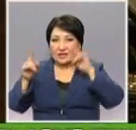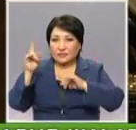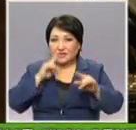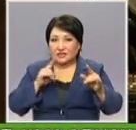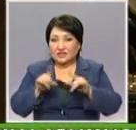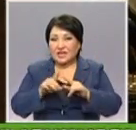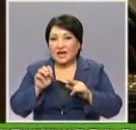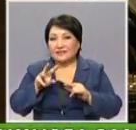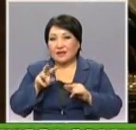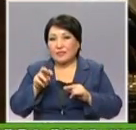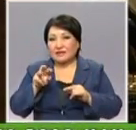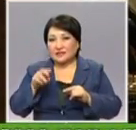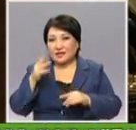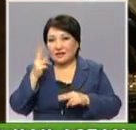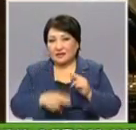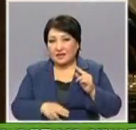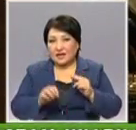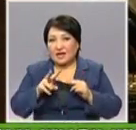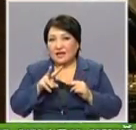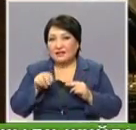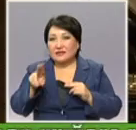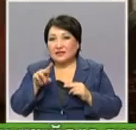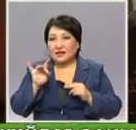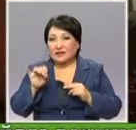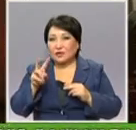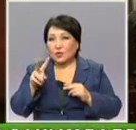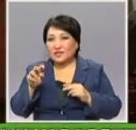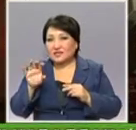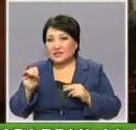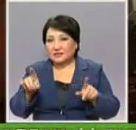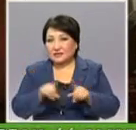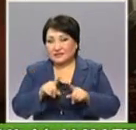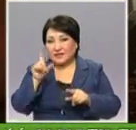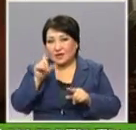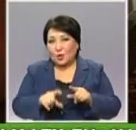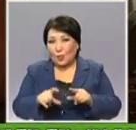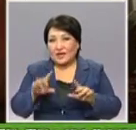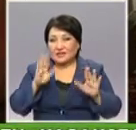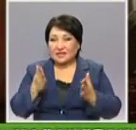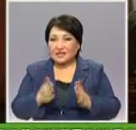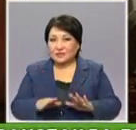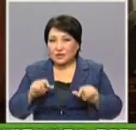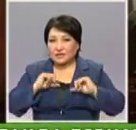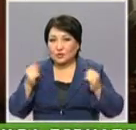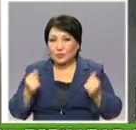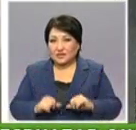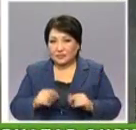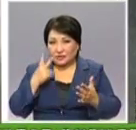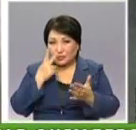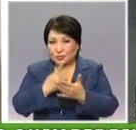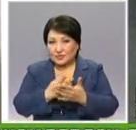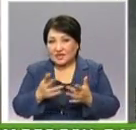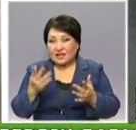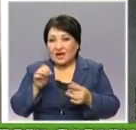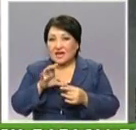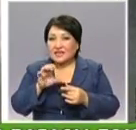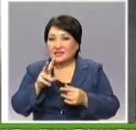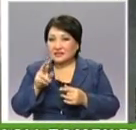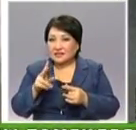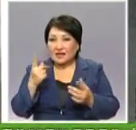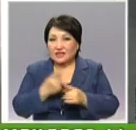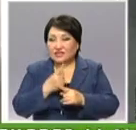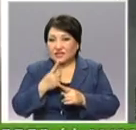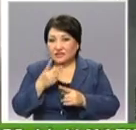ақыры, алдар көсе фильмдеріндегі кейіпкерлер образына жасалған костюмдер мен сахна декорациясына арналған эскиздері алғаш рет көрермен